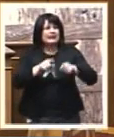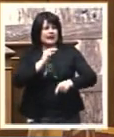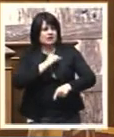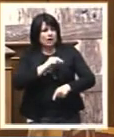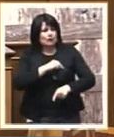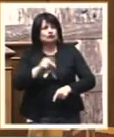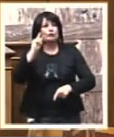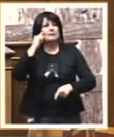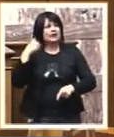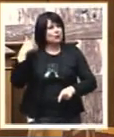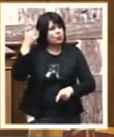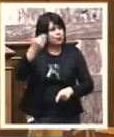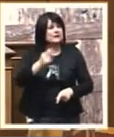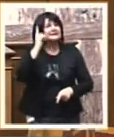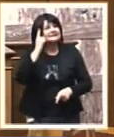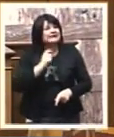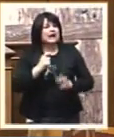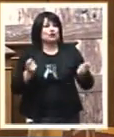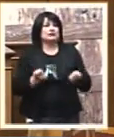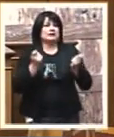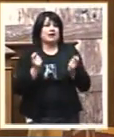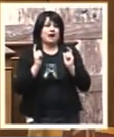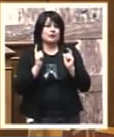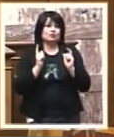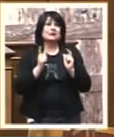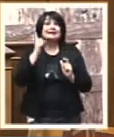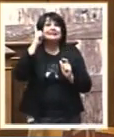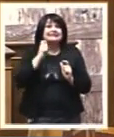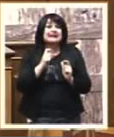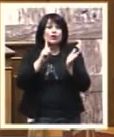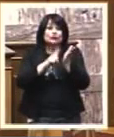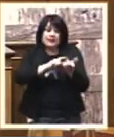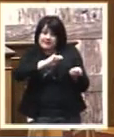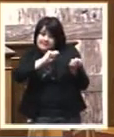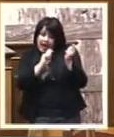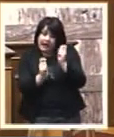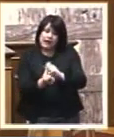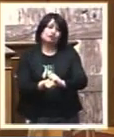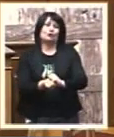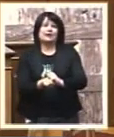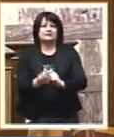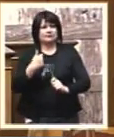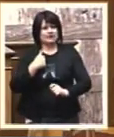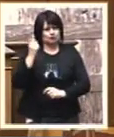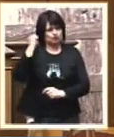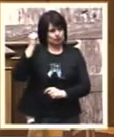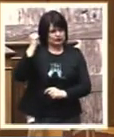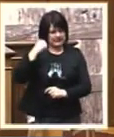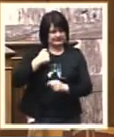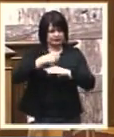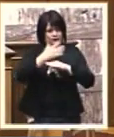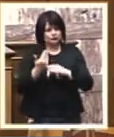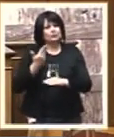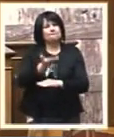Τις έζησα αυτούς τους μήνες. Και ξέρω τις αναγκαίες ανατροπές σε αυτό το διεθνές σύστημα. Και εμείς ως σοσιαλιστές αυτά έχουμε